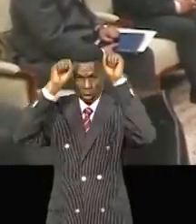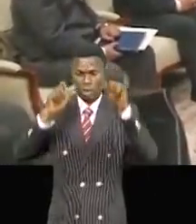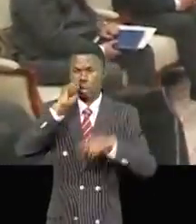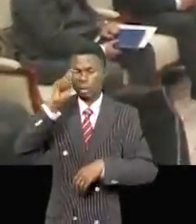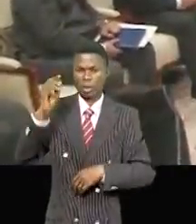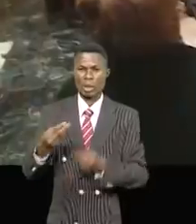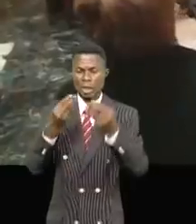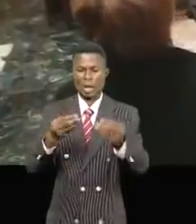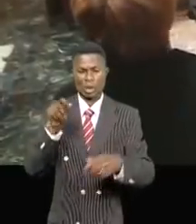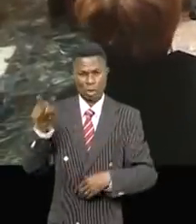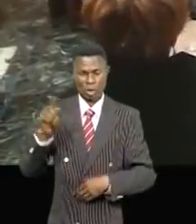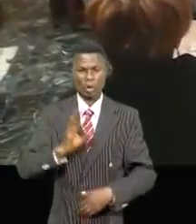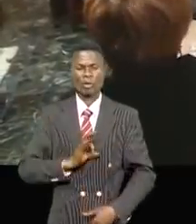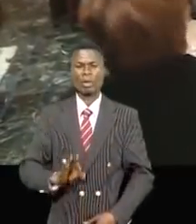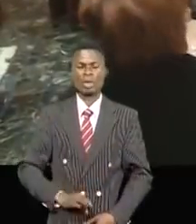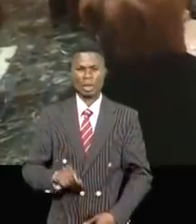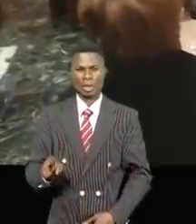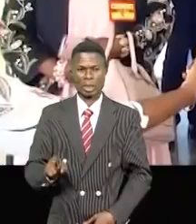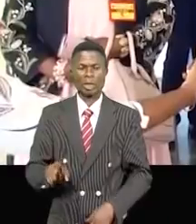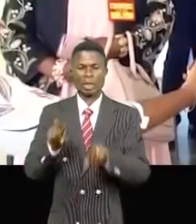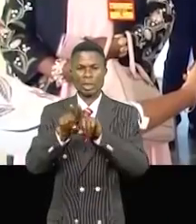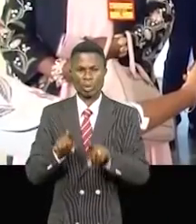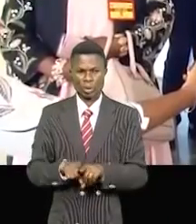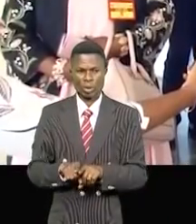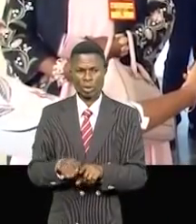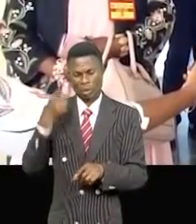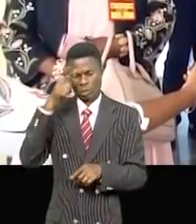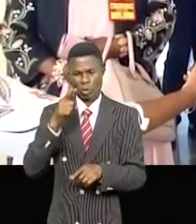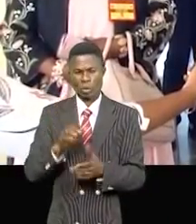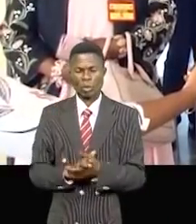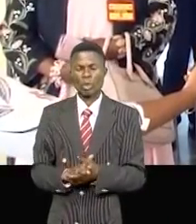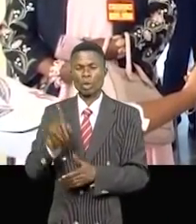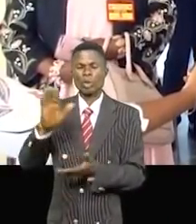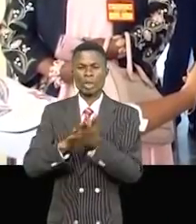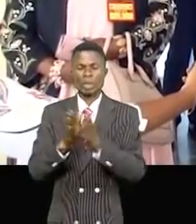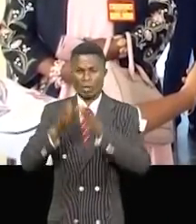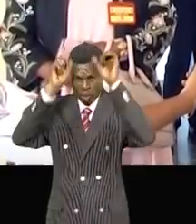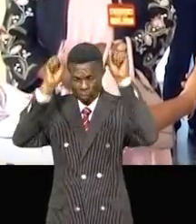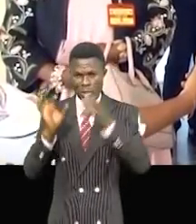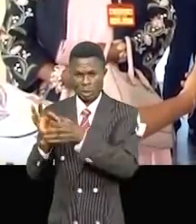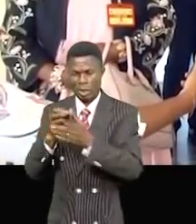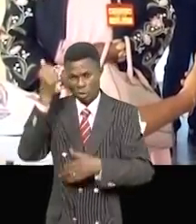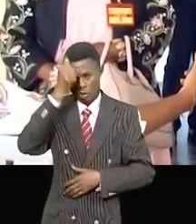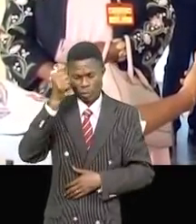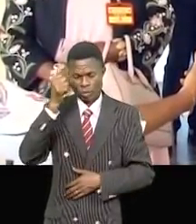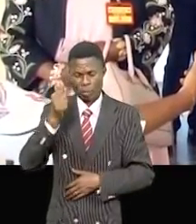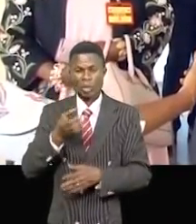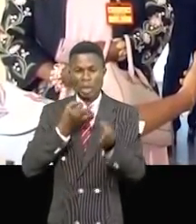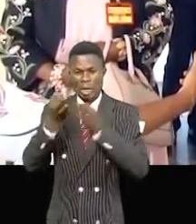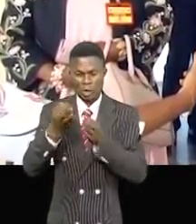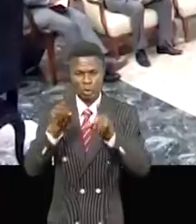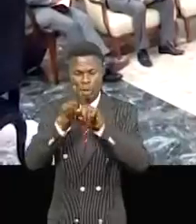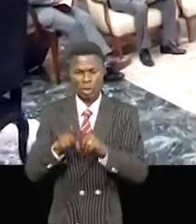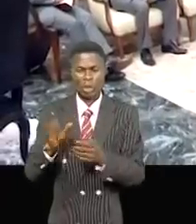tunisienne adresse à son frère, le Président Tshisekedi, pour sa présidence de l'Union africaine. Nous avons également passé en revue